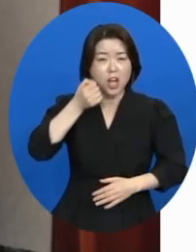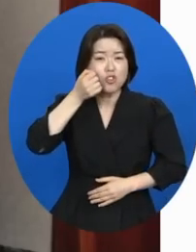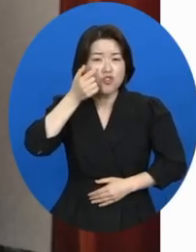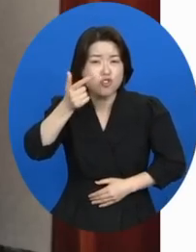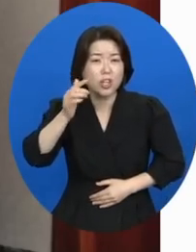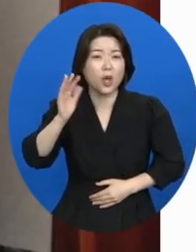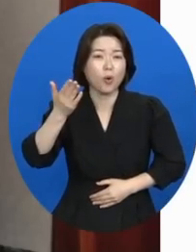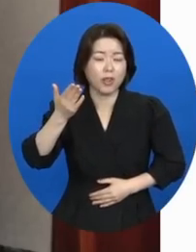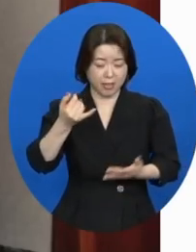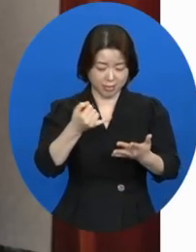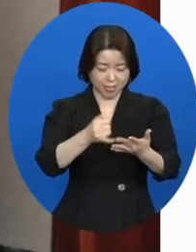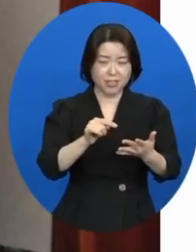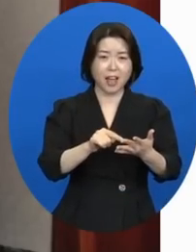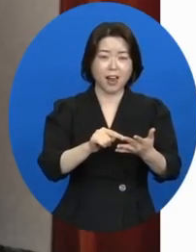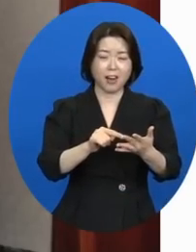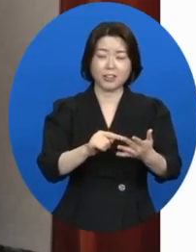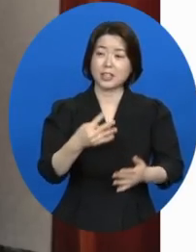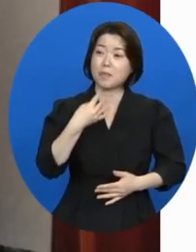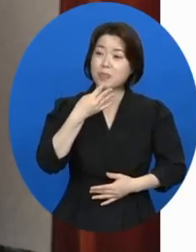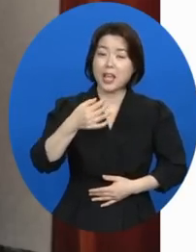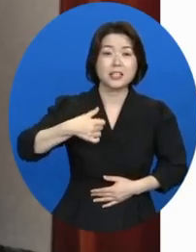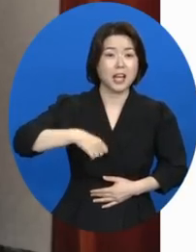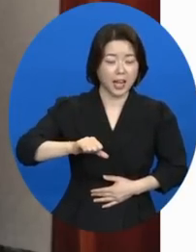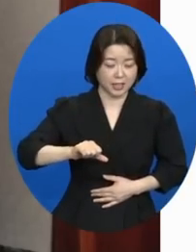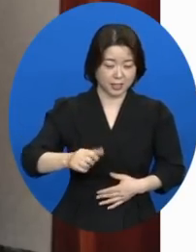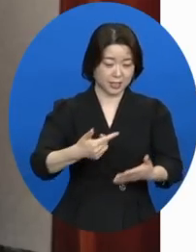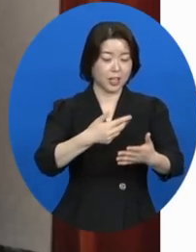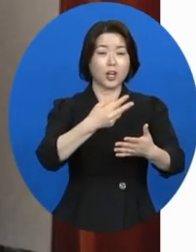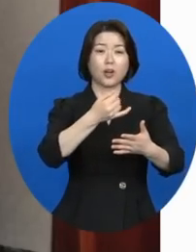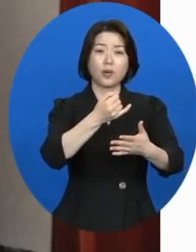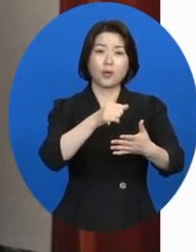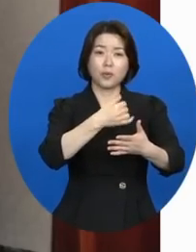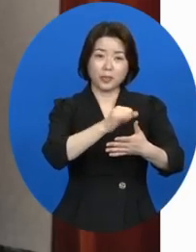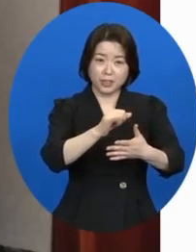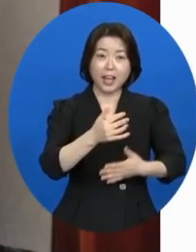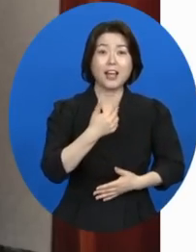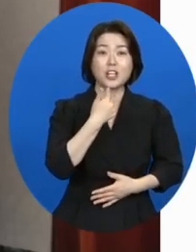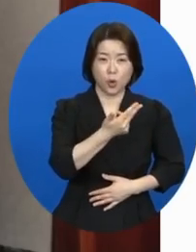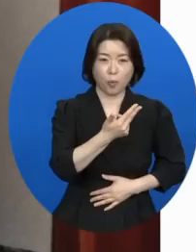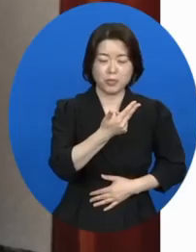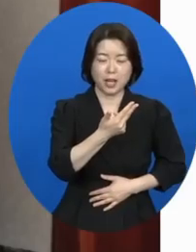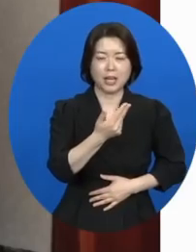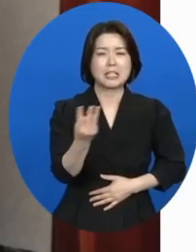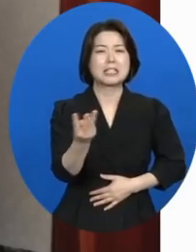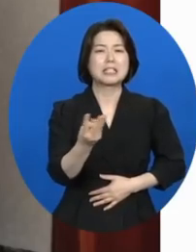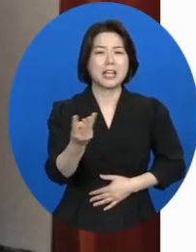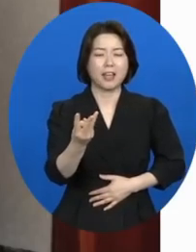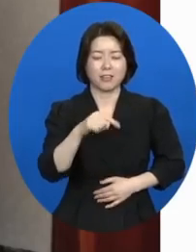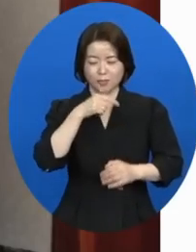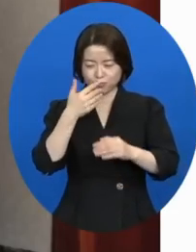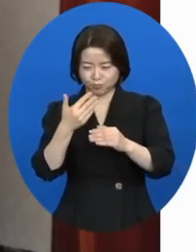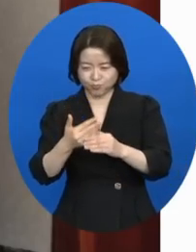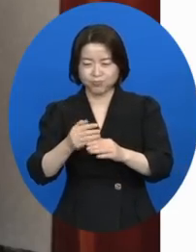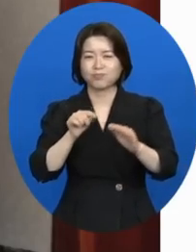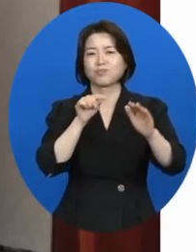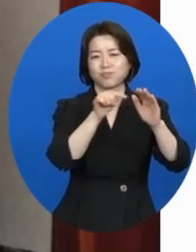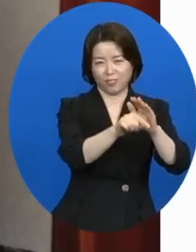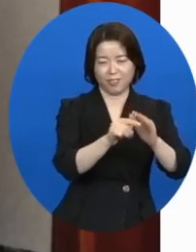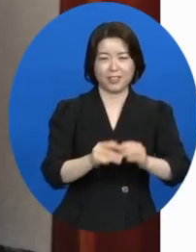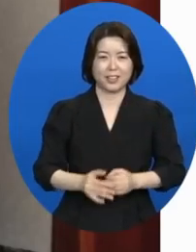아이, 4살 아들, 7살 큰 딸을 데리고 북에 들어가게